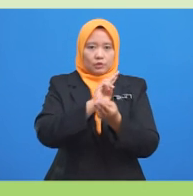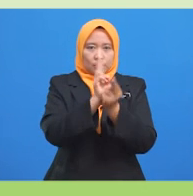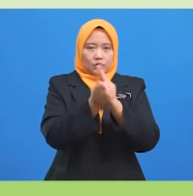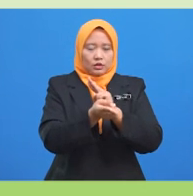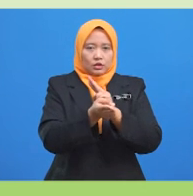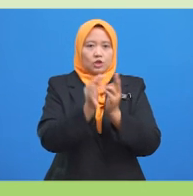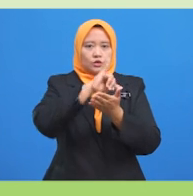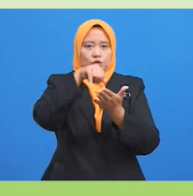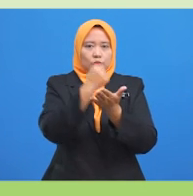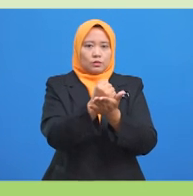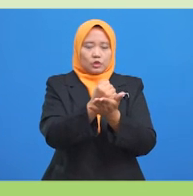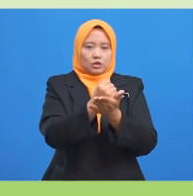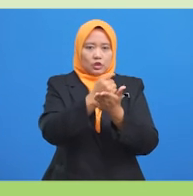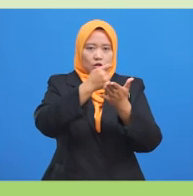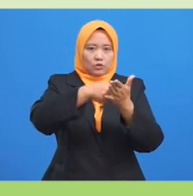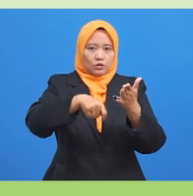jumlah kos, iaitu